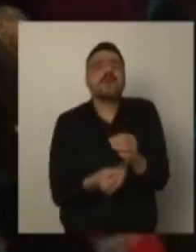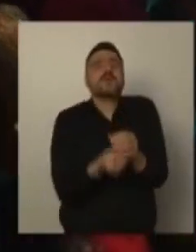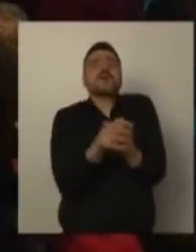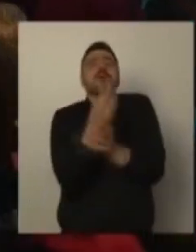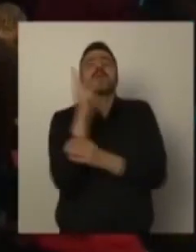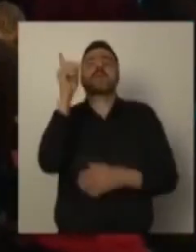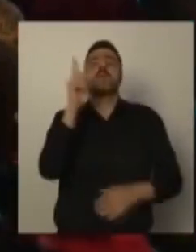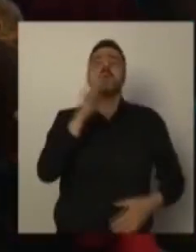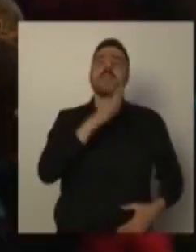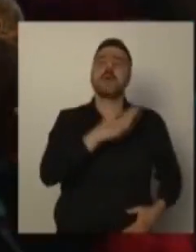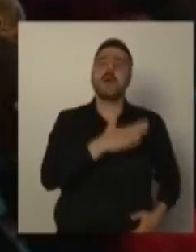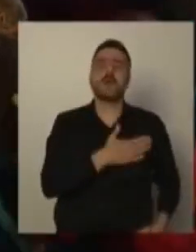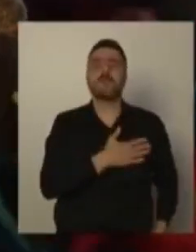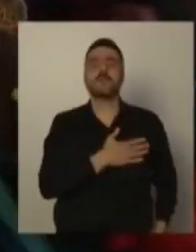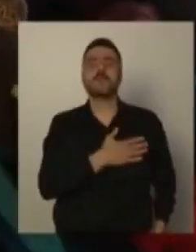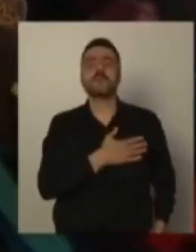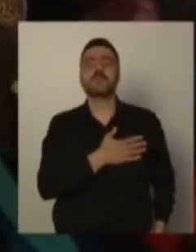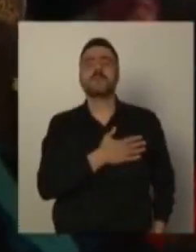Yüce Mevlamız,